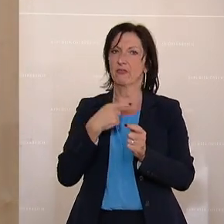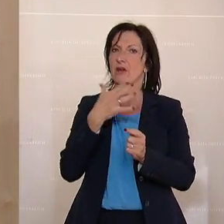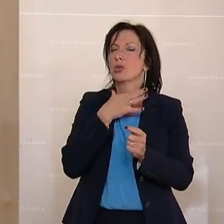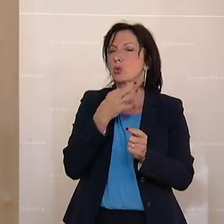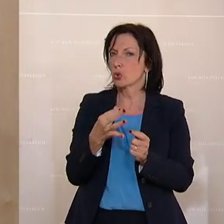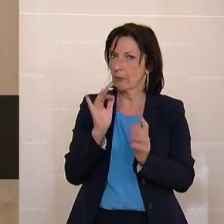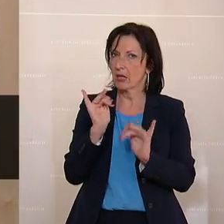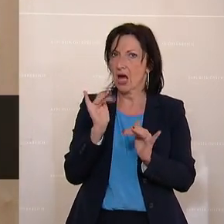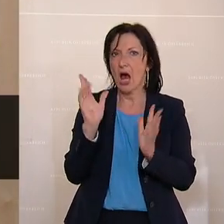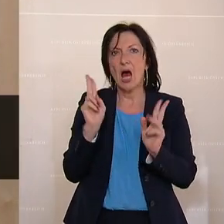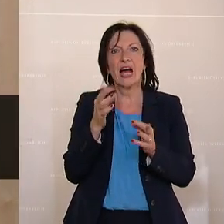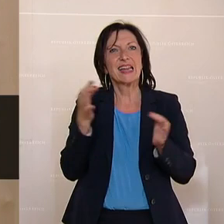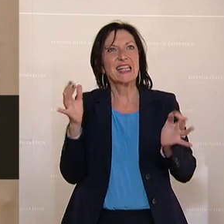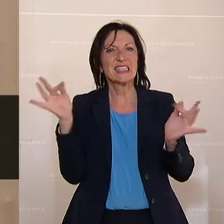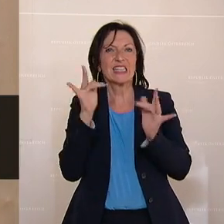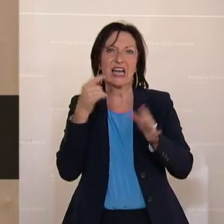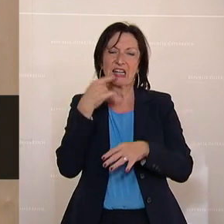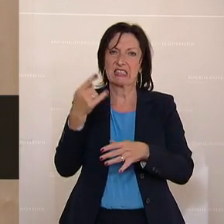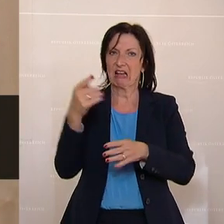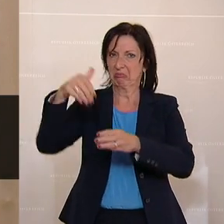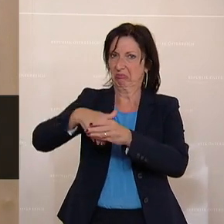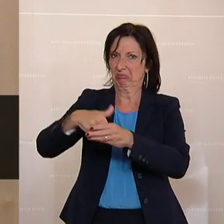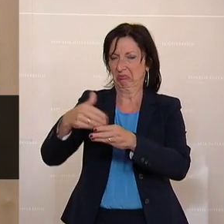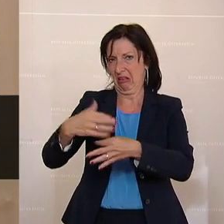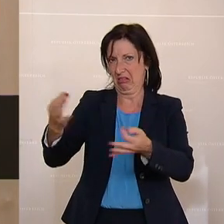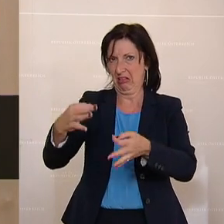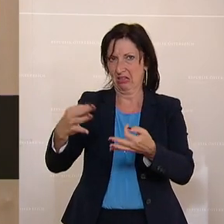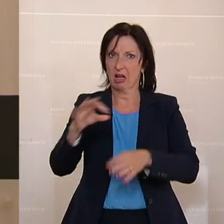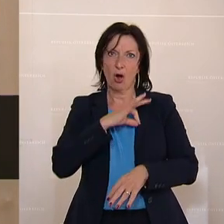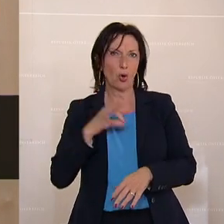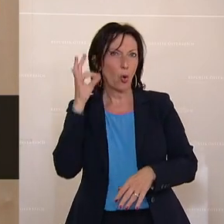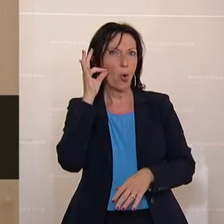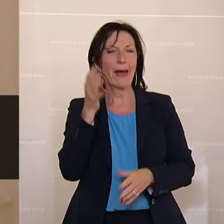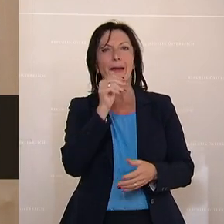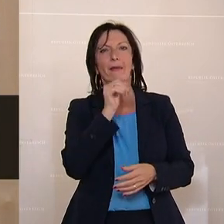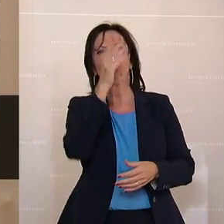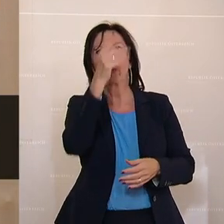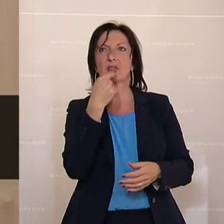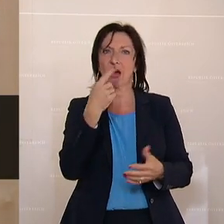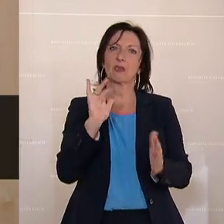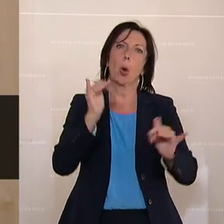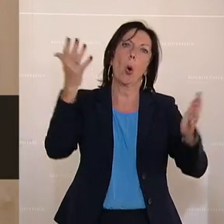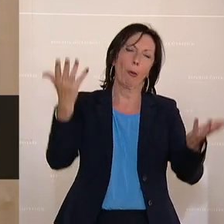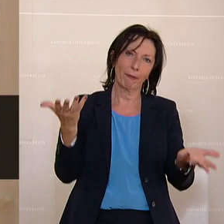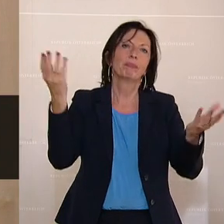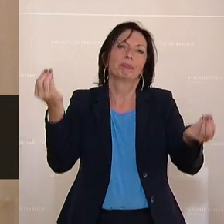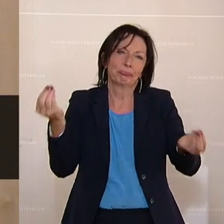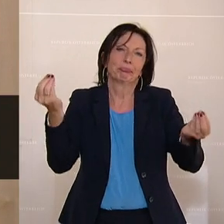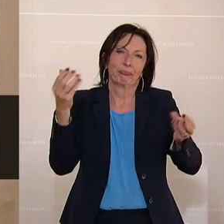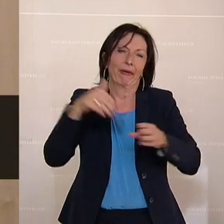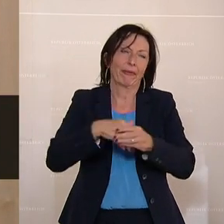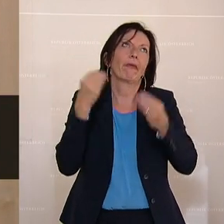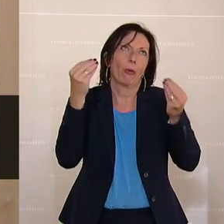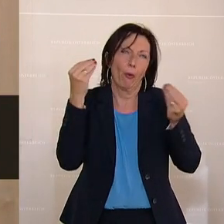sagen kann, weil er nichtssagend ist. Und auch die Kollegin von den Grünen hat gemeint, der Inhalt ist na no, na nett. Er ist